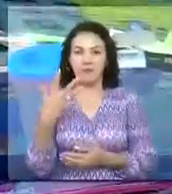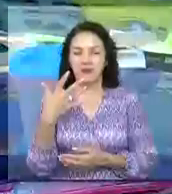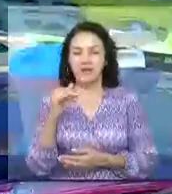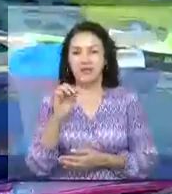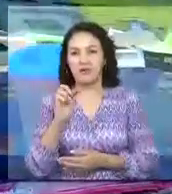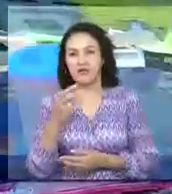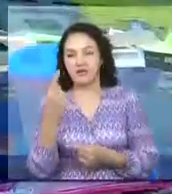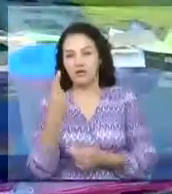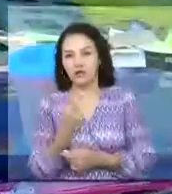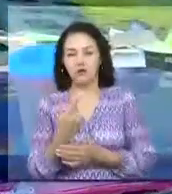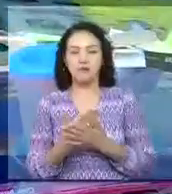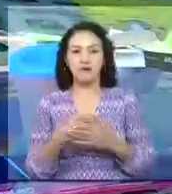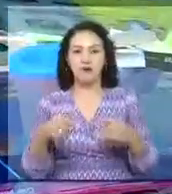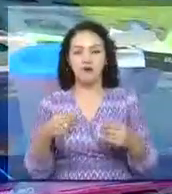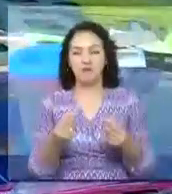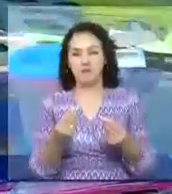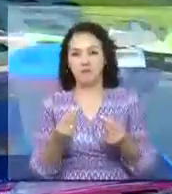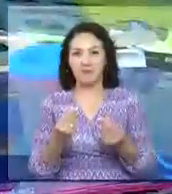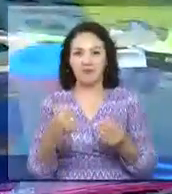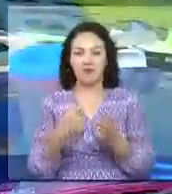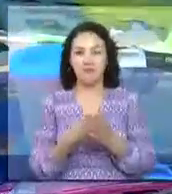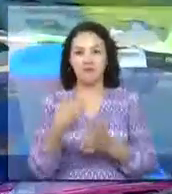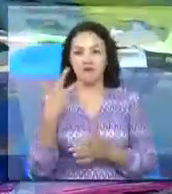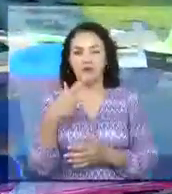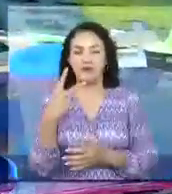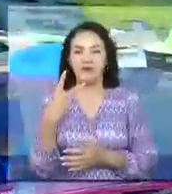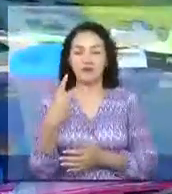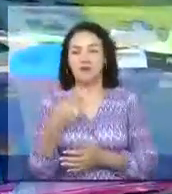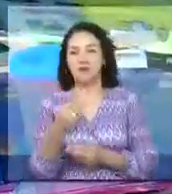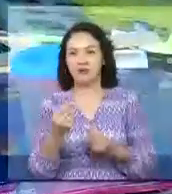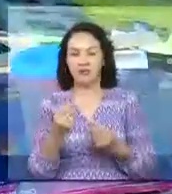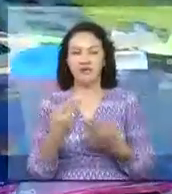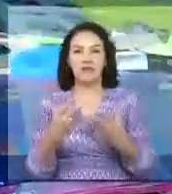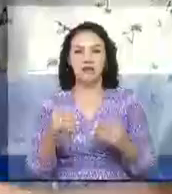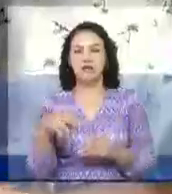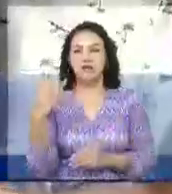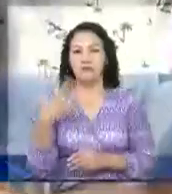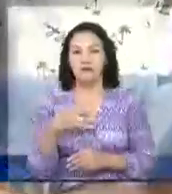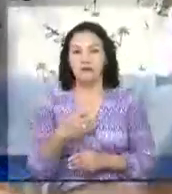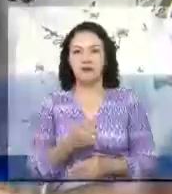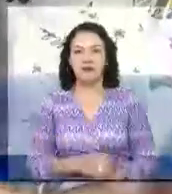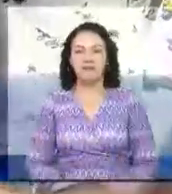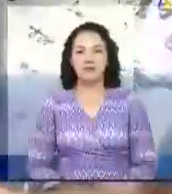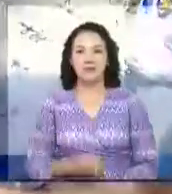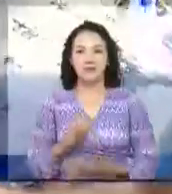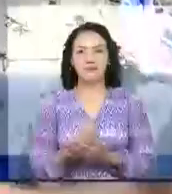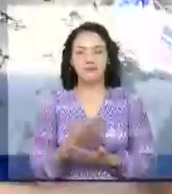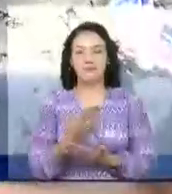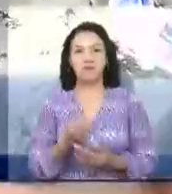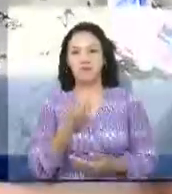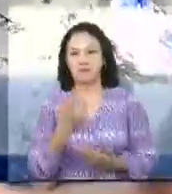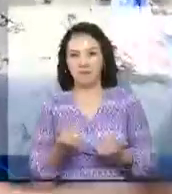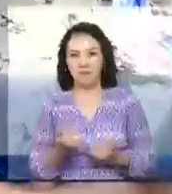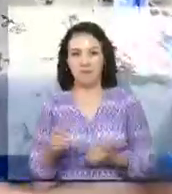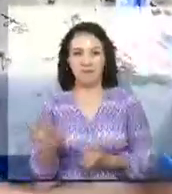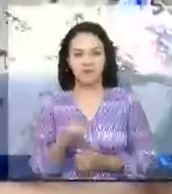за штуку. В некоторых местах их стоимость доходит до 32 тенге, а где-то и по 40. Дороговато, конечно. Дороговато